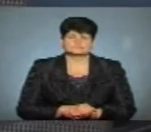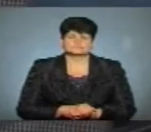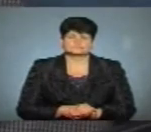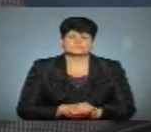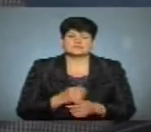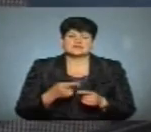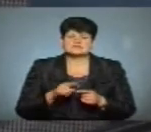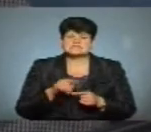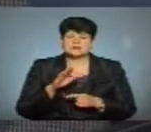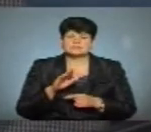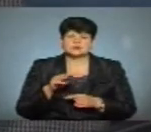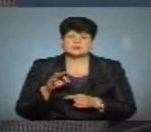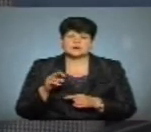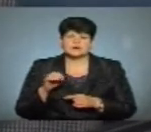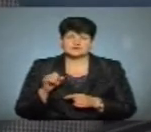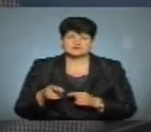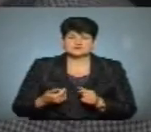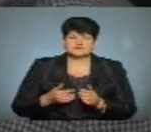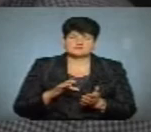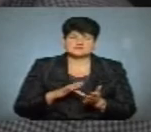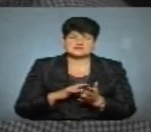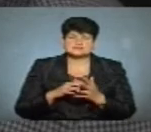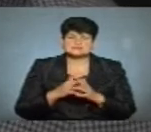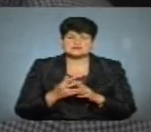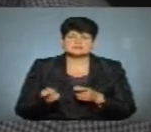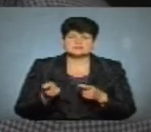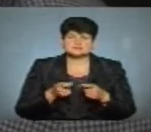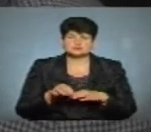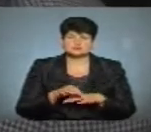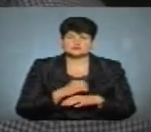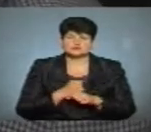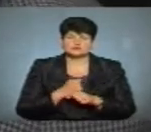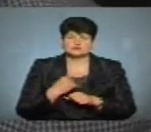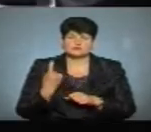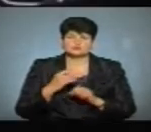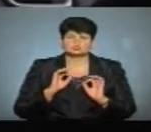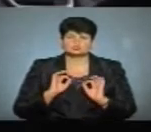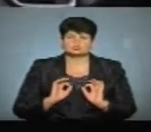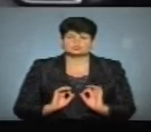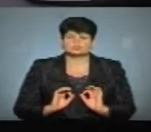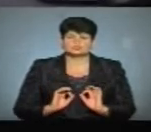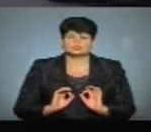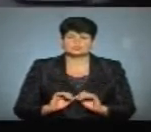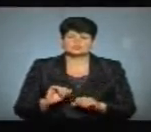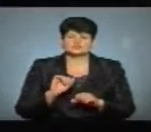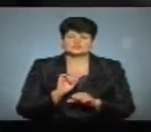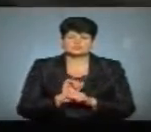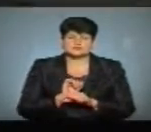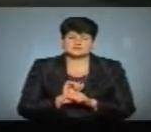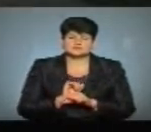А це Володимир Моткалюк. Він живе в центрі села. Везе дружину на роботу в обласну прокуратуру. Зупиняється, Наталя